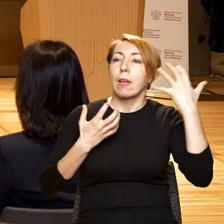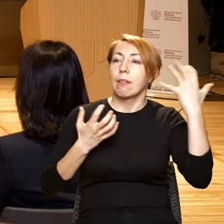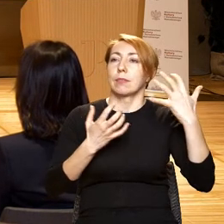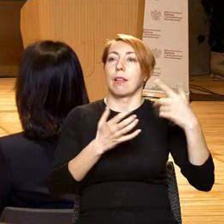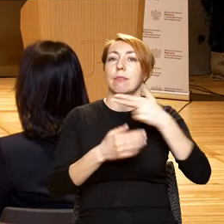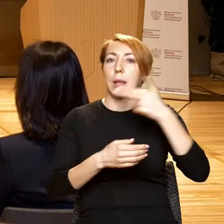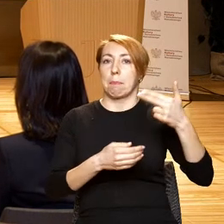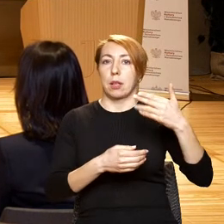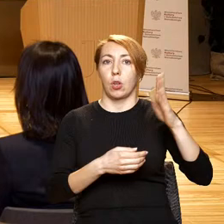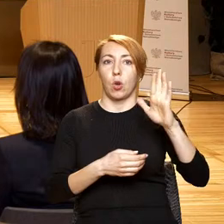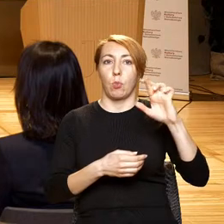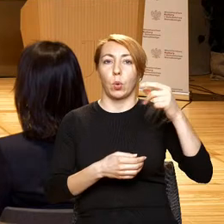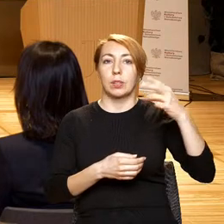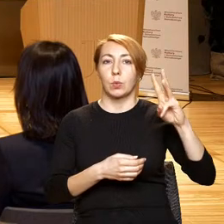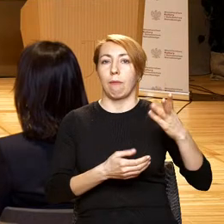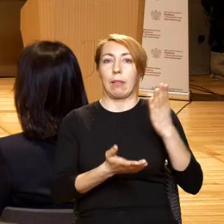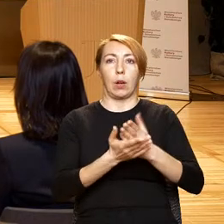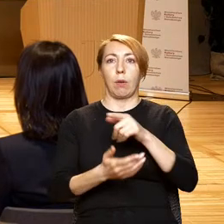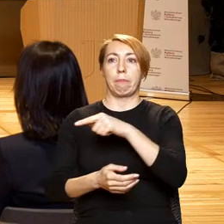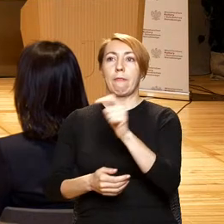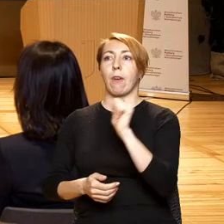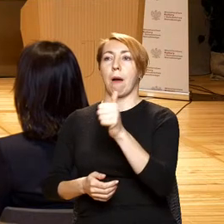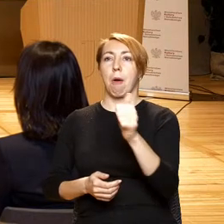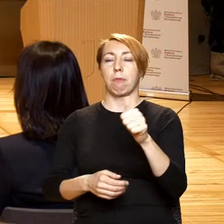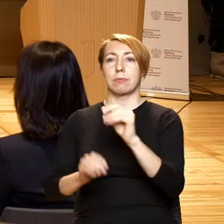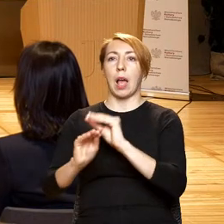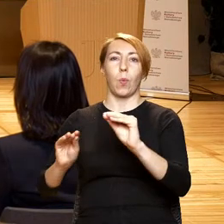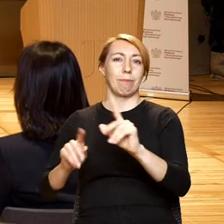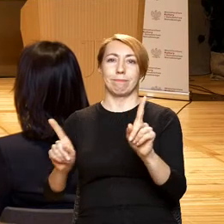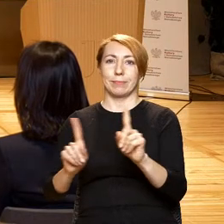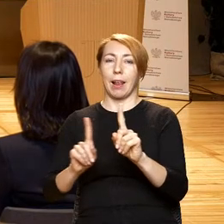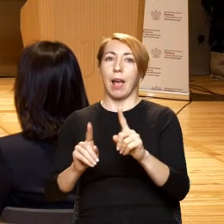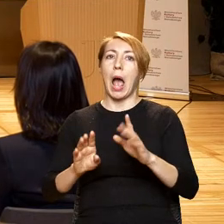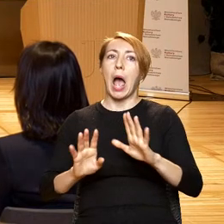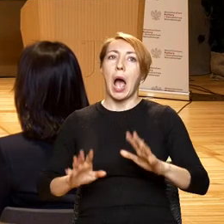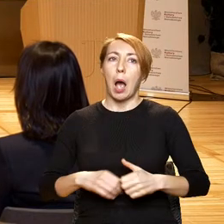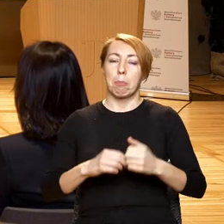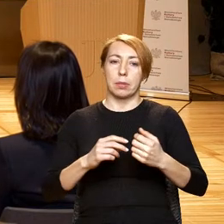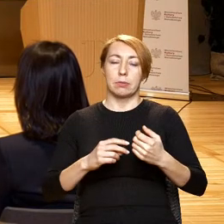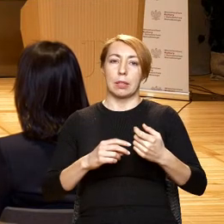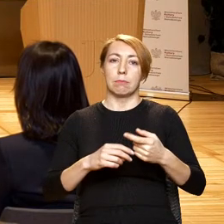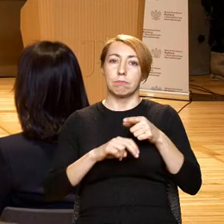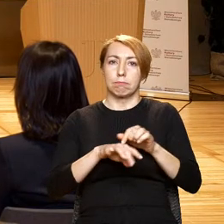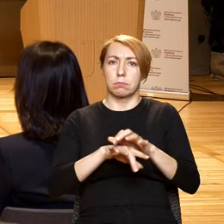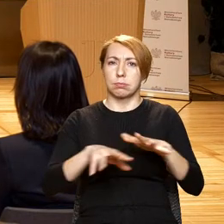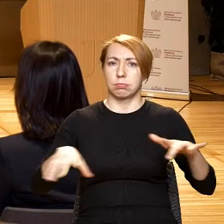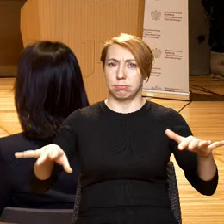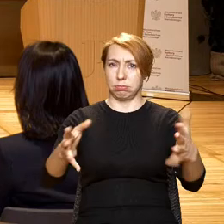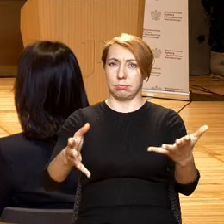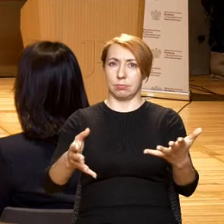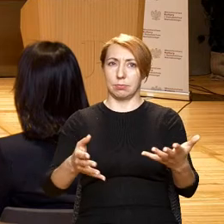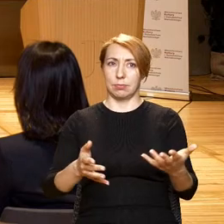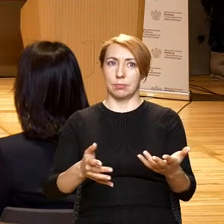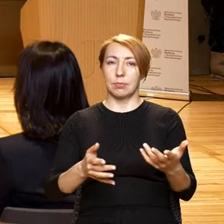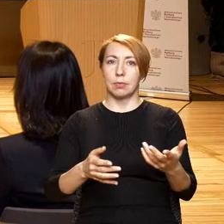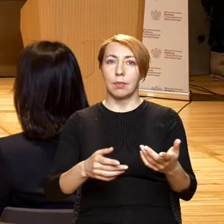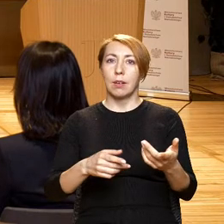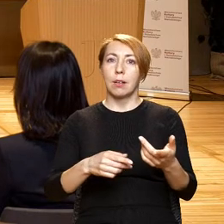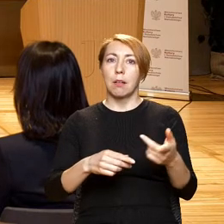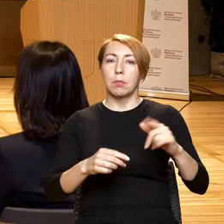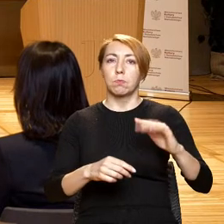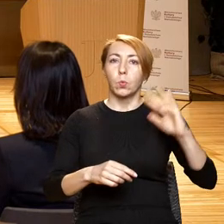grono ekspertów, specjalistów, aby trafiła do, była bardziej popularna, trafiła